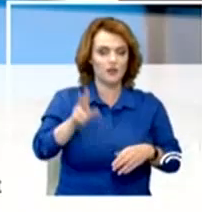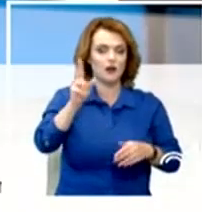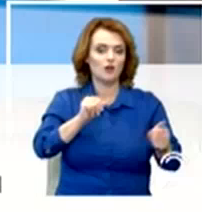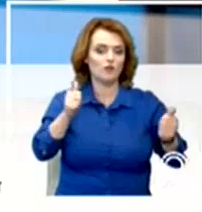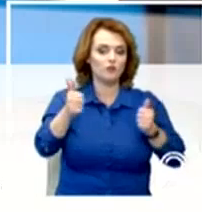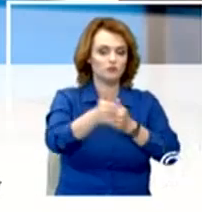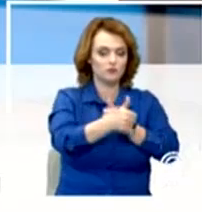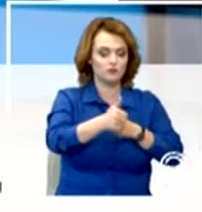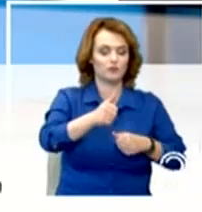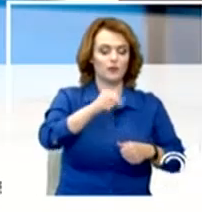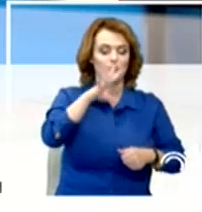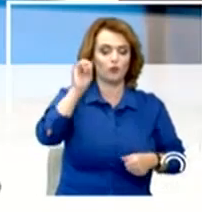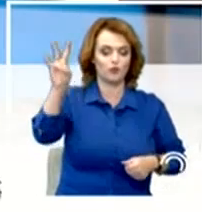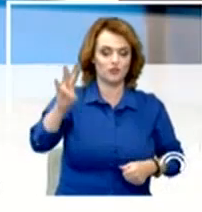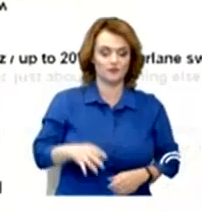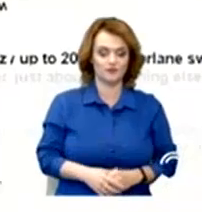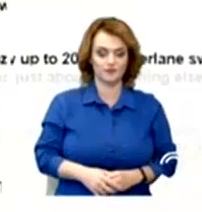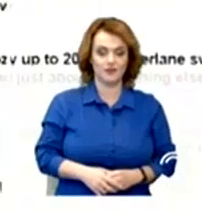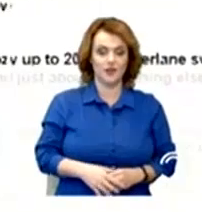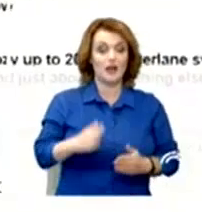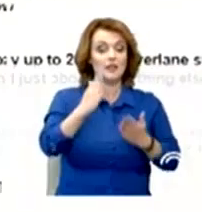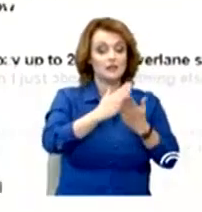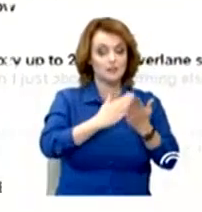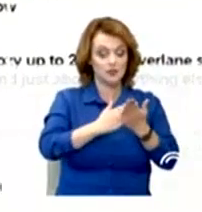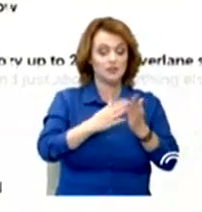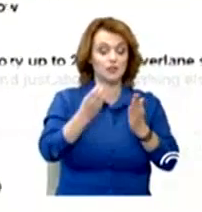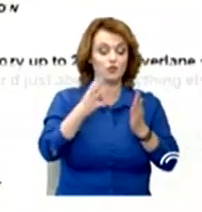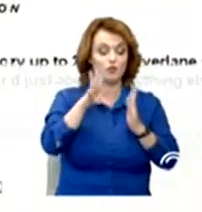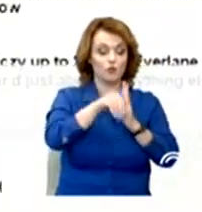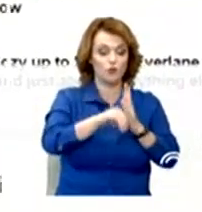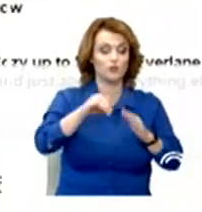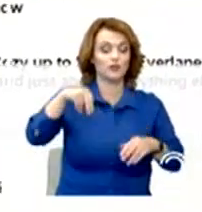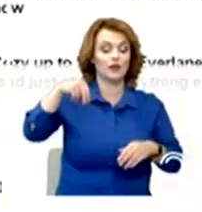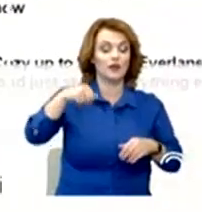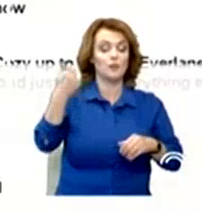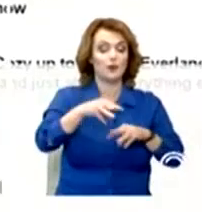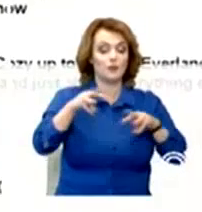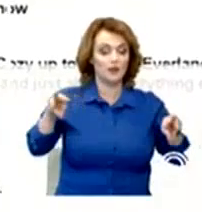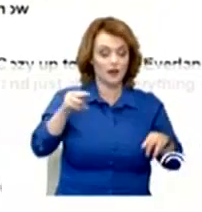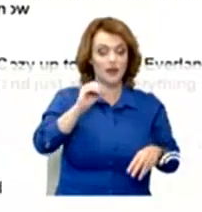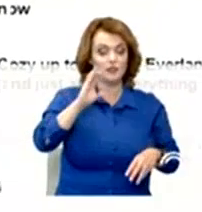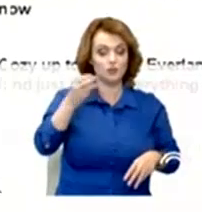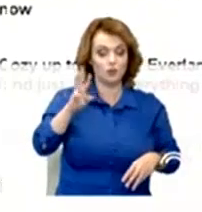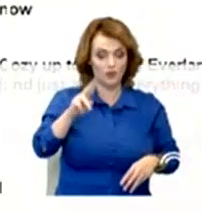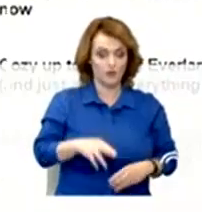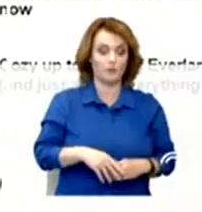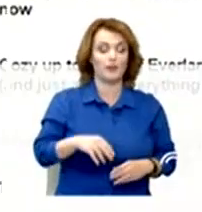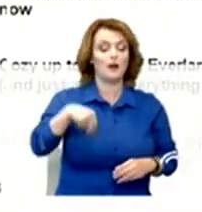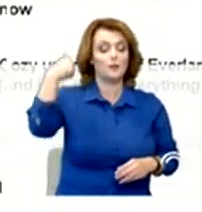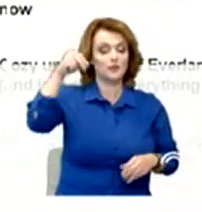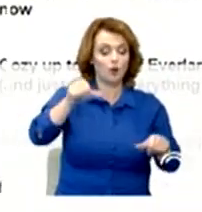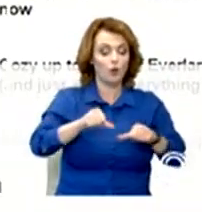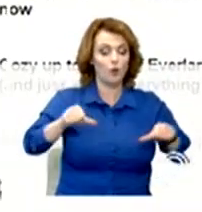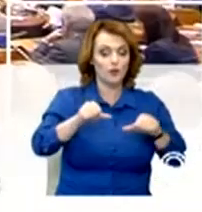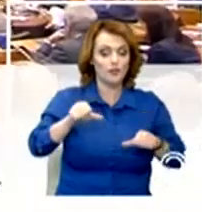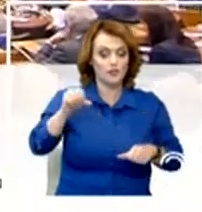de publicația americană New York Post. În listă se mai regăsesc premierul Estoniei Kaja Kallas, președintele Comisiei Europene Ursula von